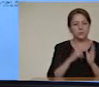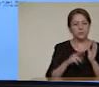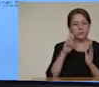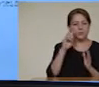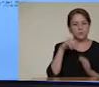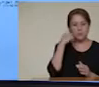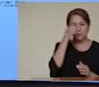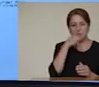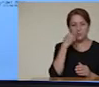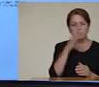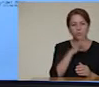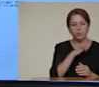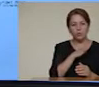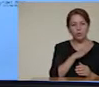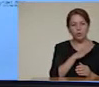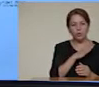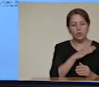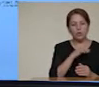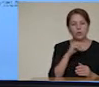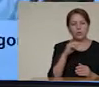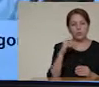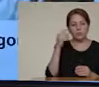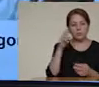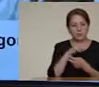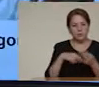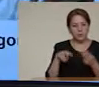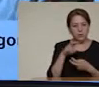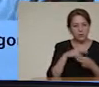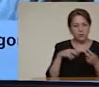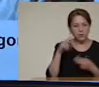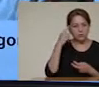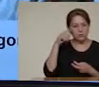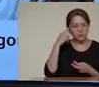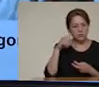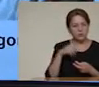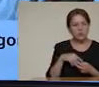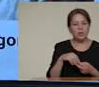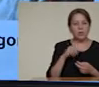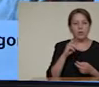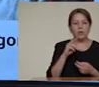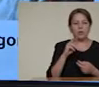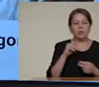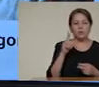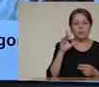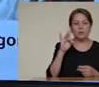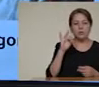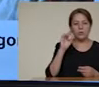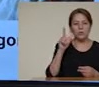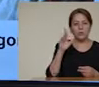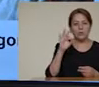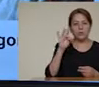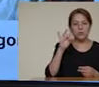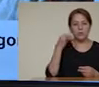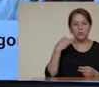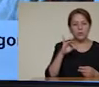1582 yilda olib borilgan tadqiqot natijasida, ya'ni rahnamo sifatida Grigoriy